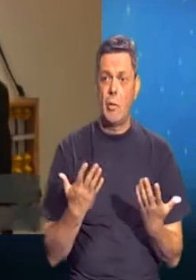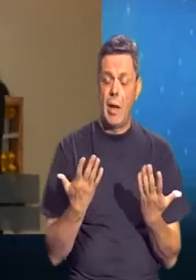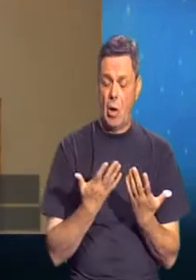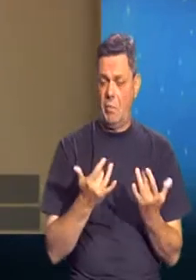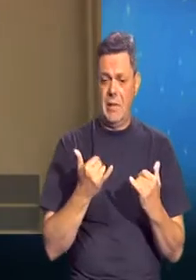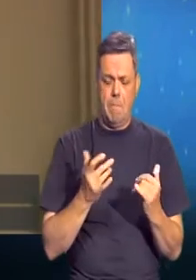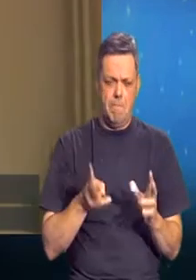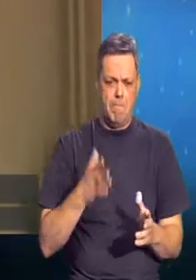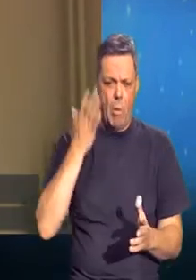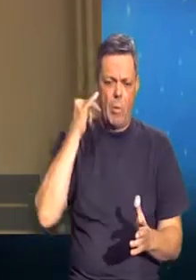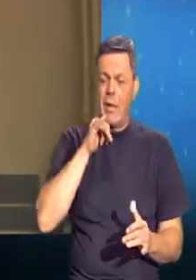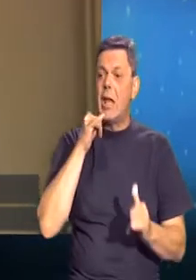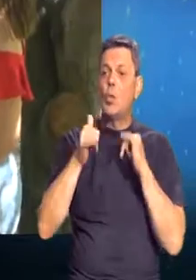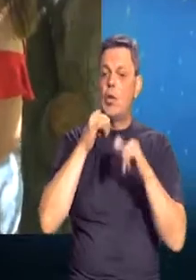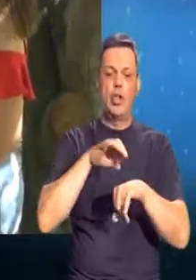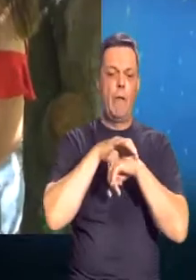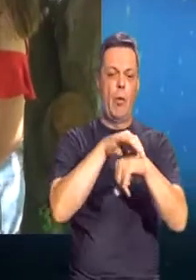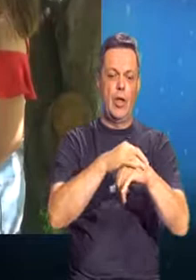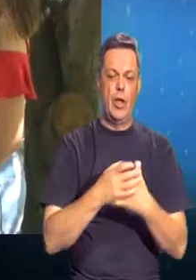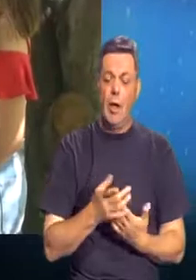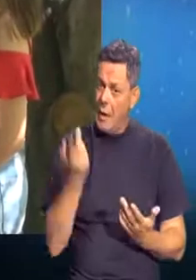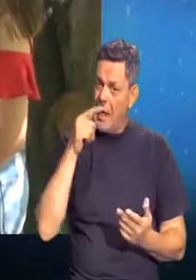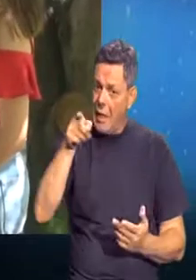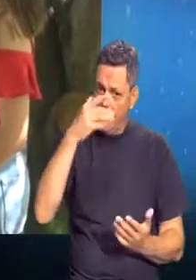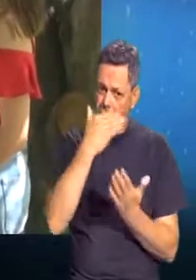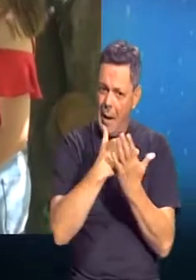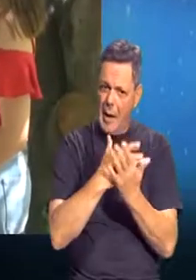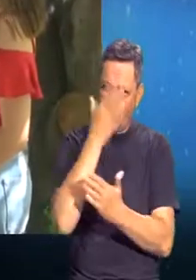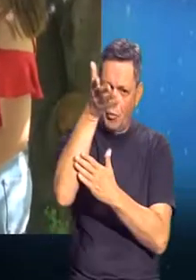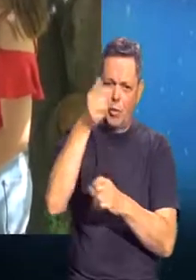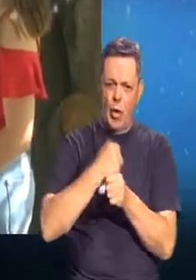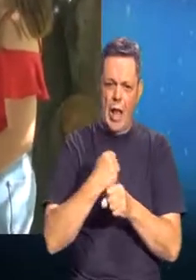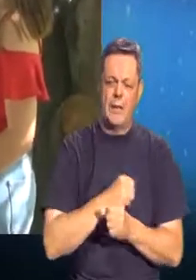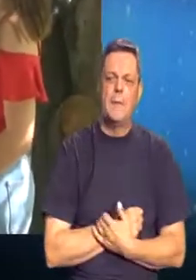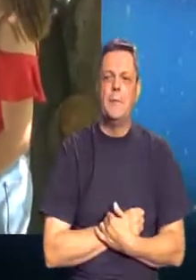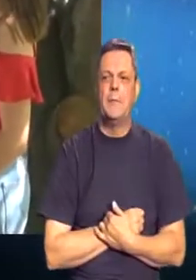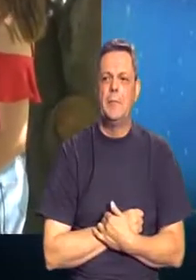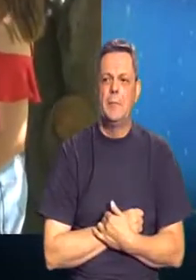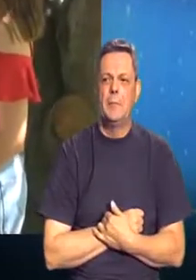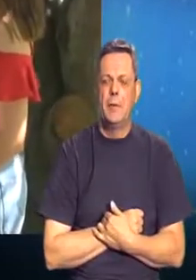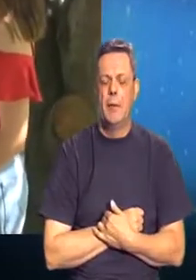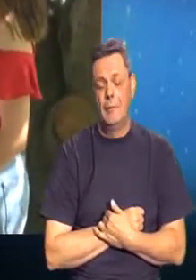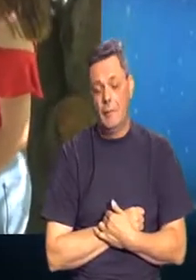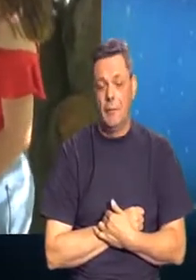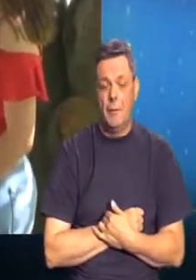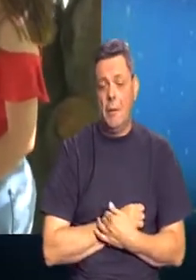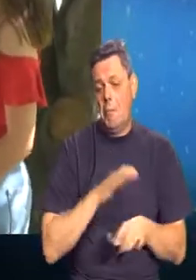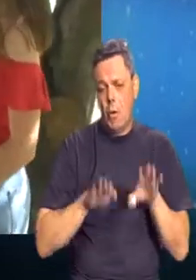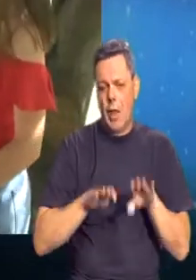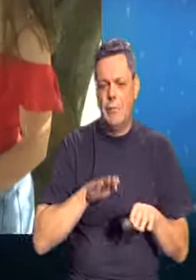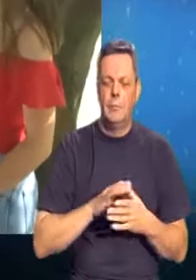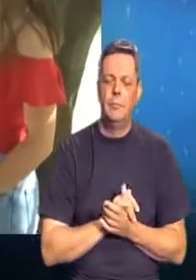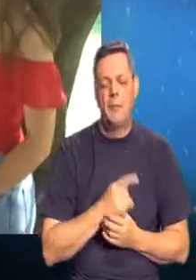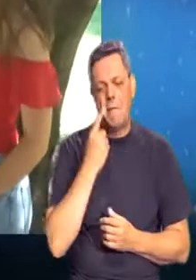biste zapravo mogli biti i turistički vodiči. Imate li možda to u planu s obzirom da toliko jezika govorite i učite? Pa